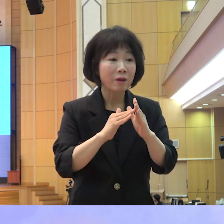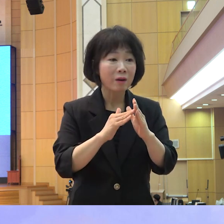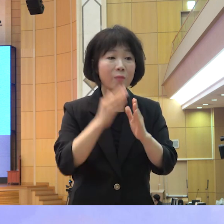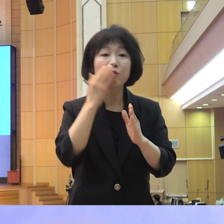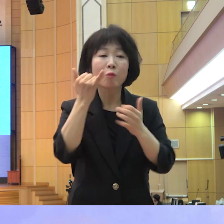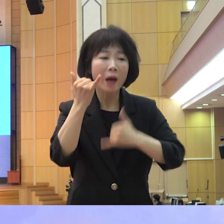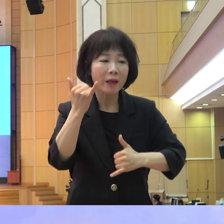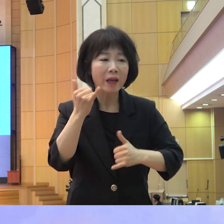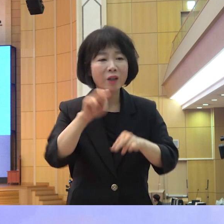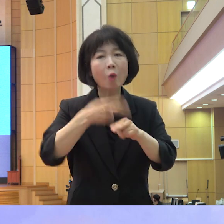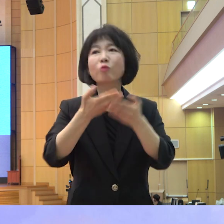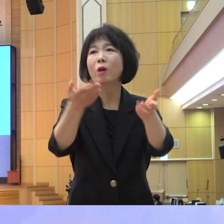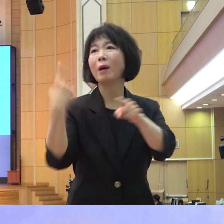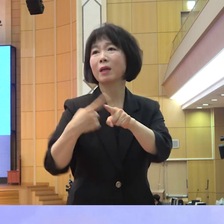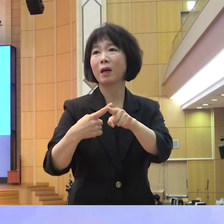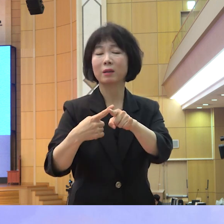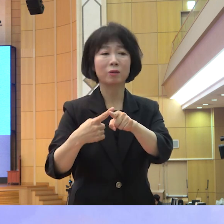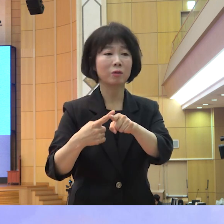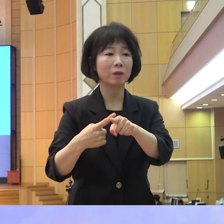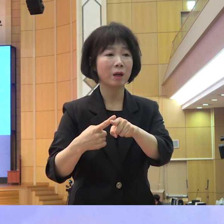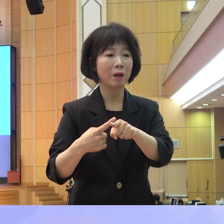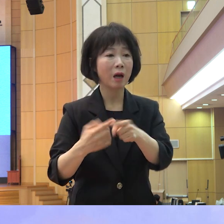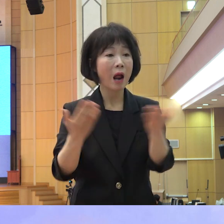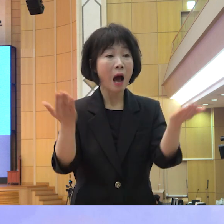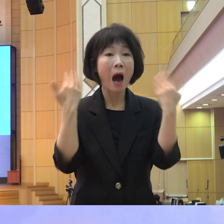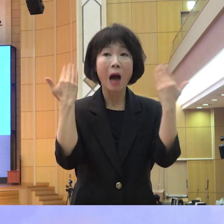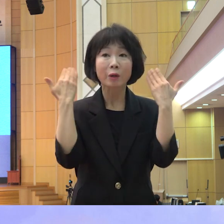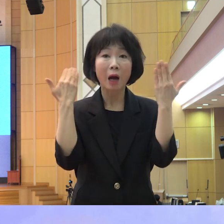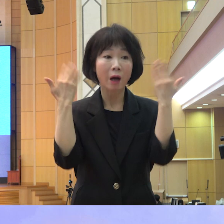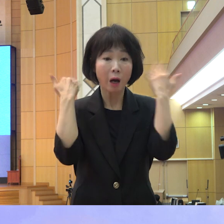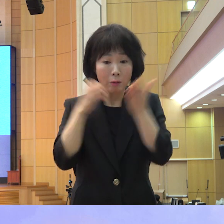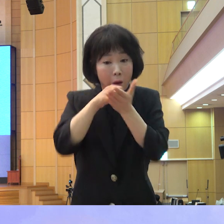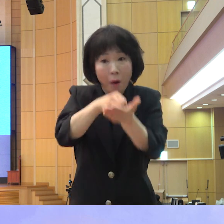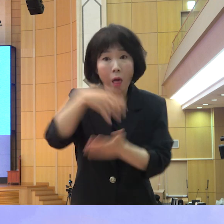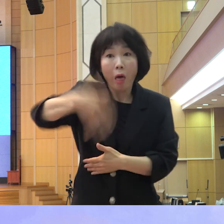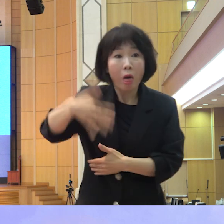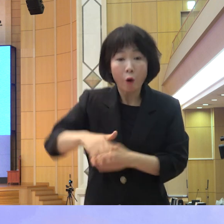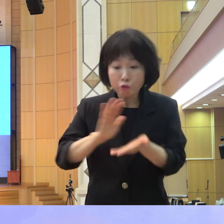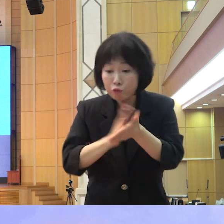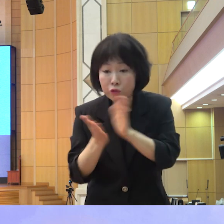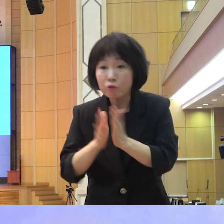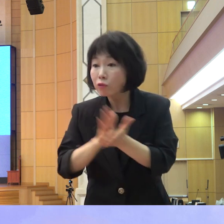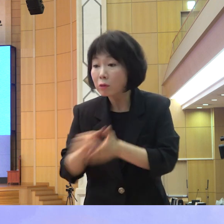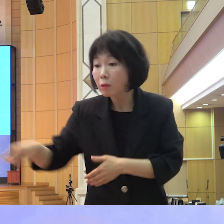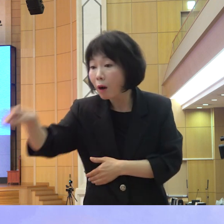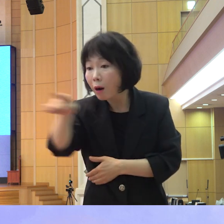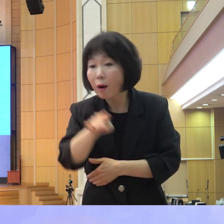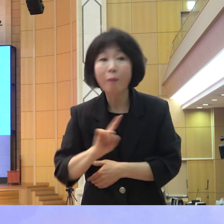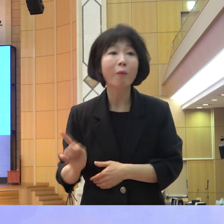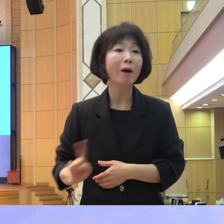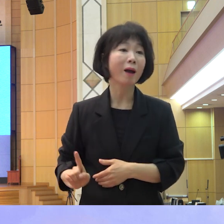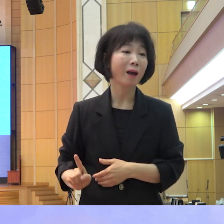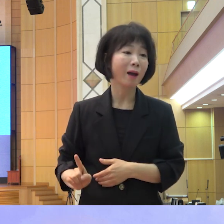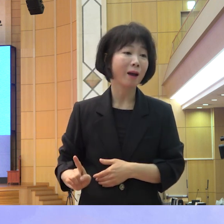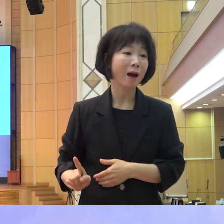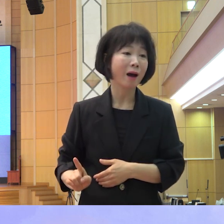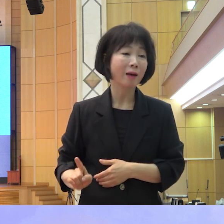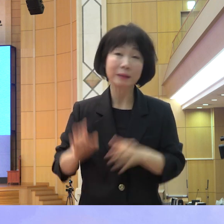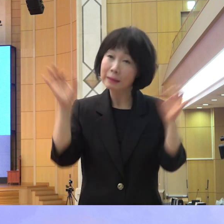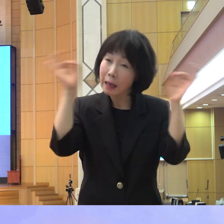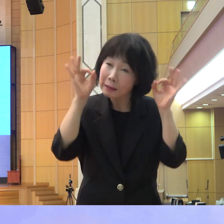다름없습니다. 그리고 이제 미취학 아동들은 이 책을 읽을 수가 없어요. 그래서 또 우리 열심히 또